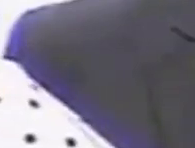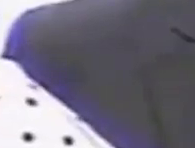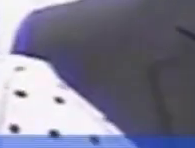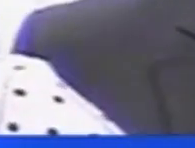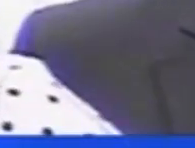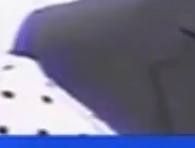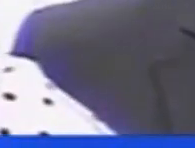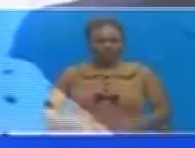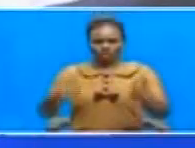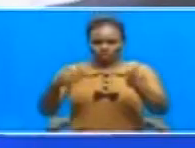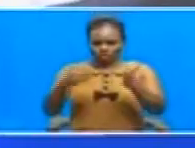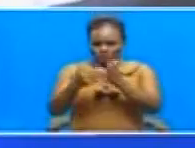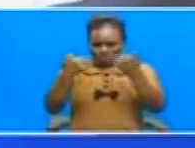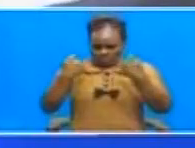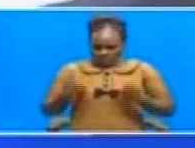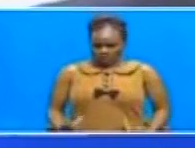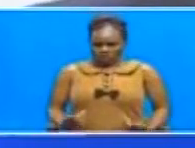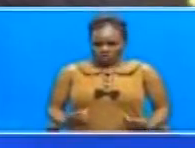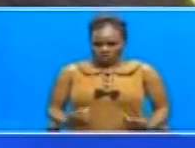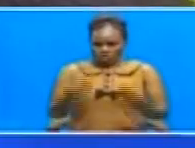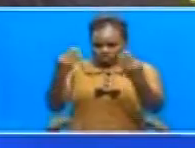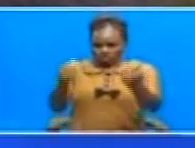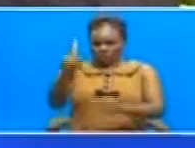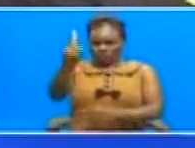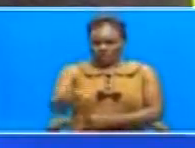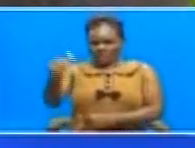going personal. Wacha to handle each other na issues.